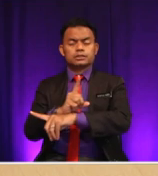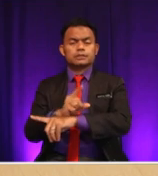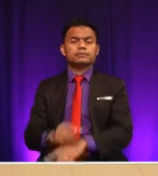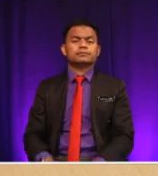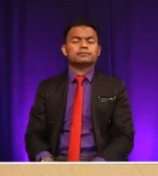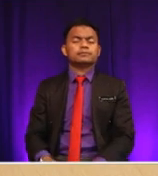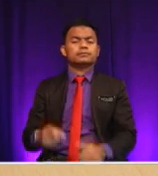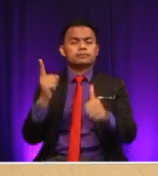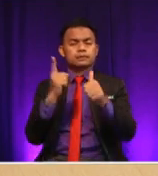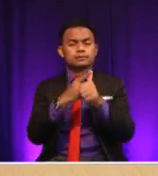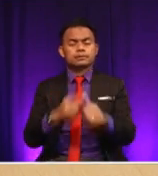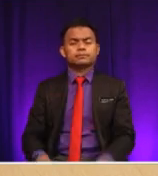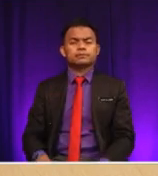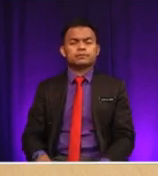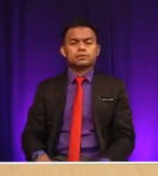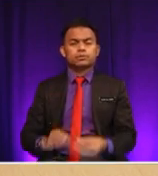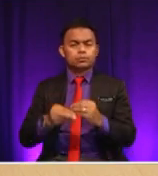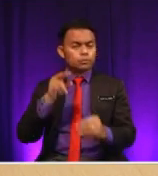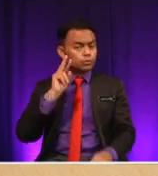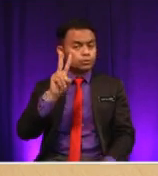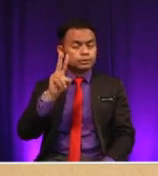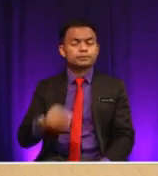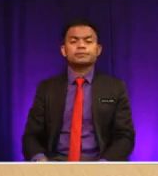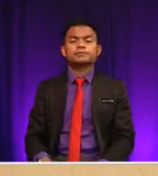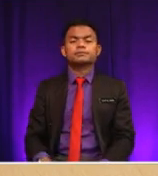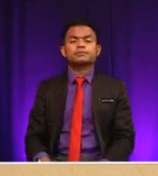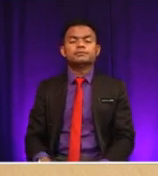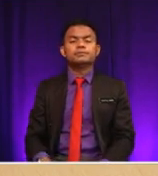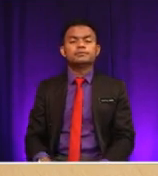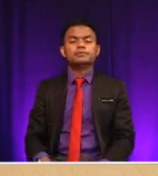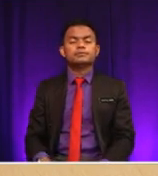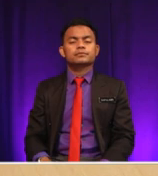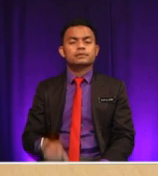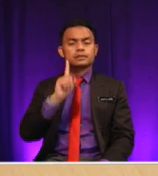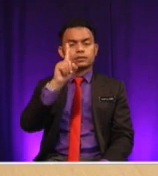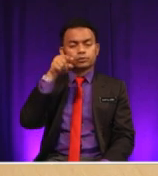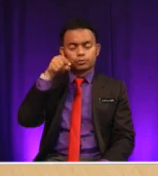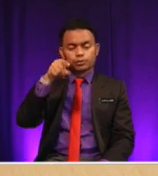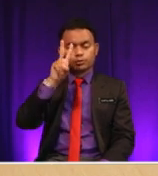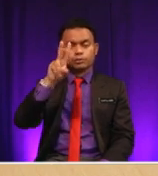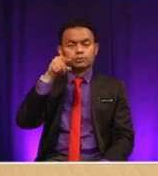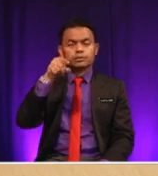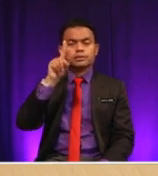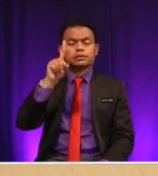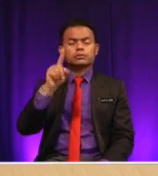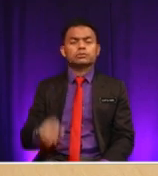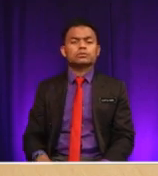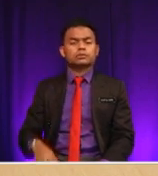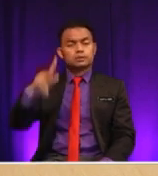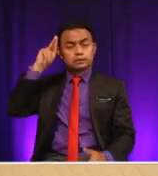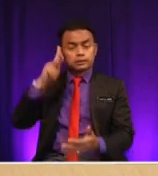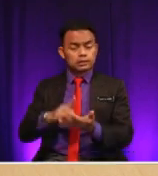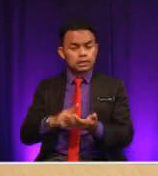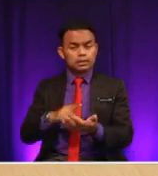Kemudian yang kedua ialah dimana satu poin 2 poin 1 dimana mengenali dan juga